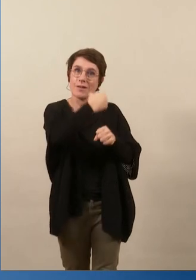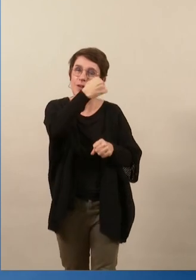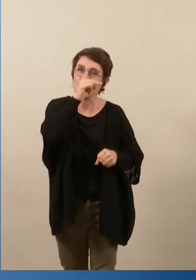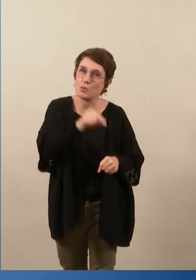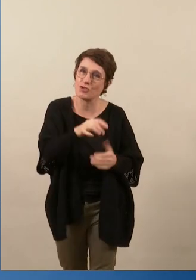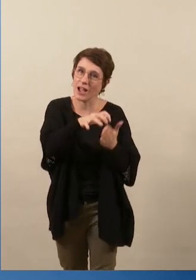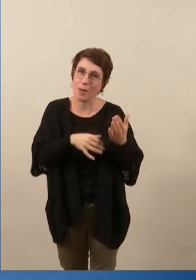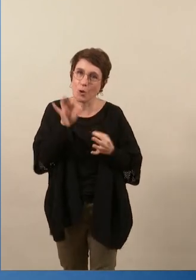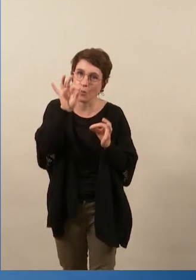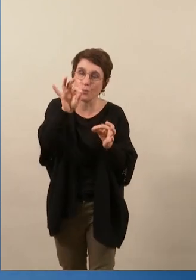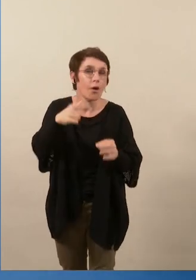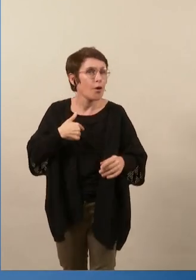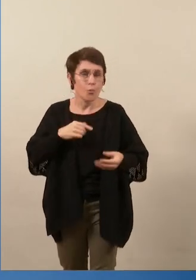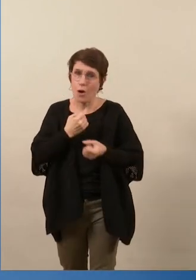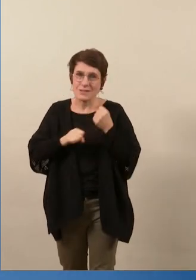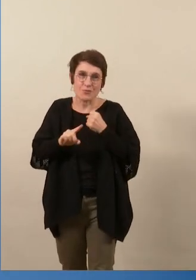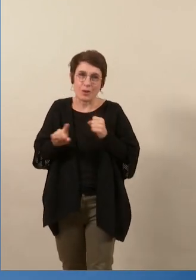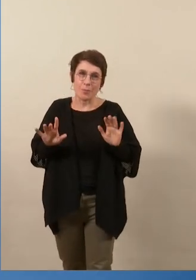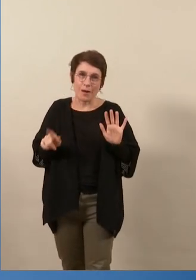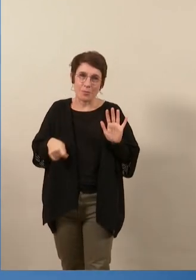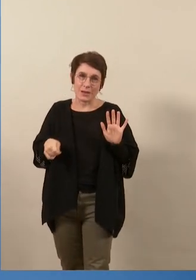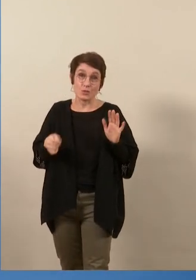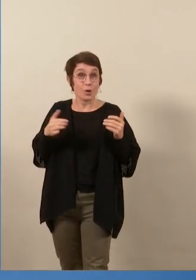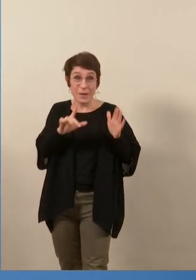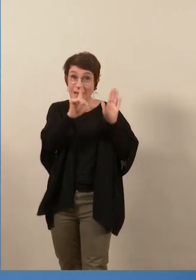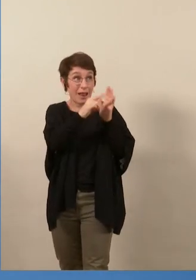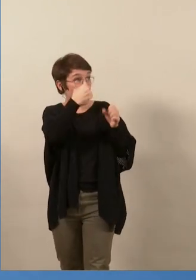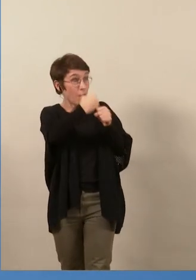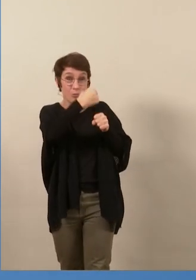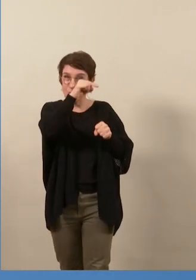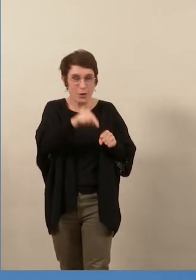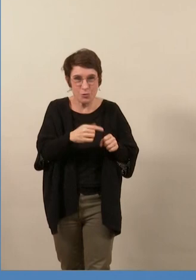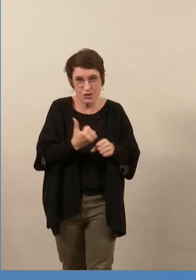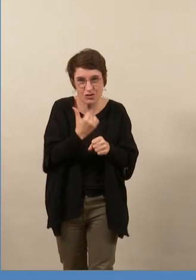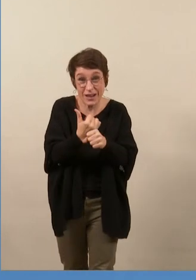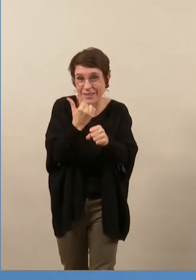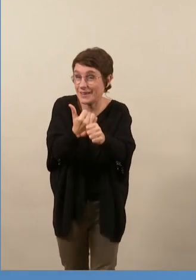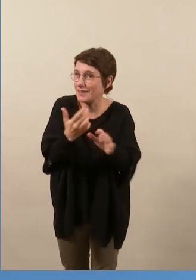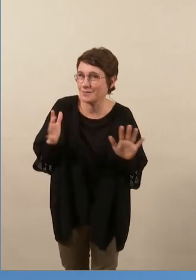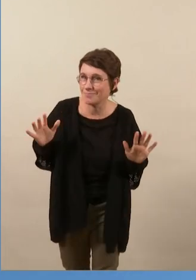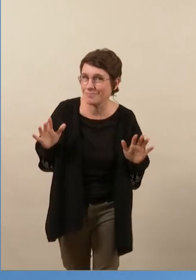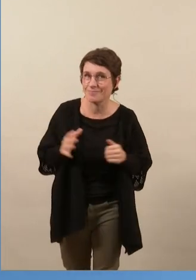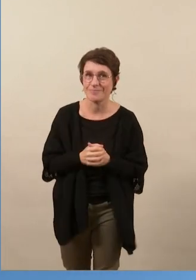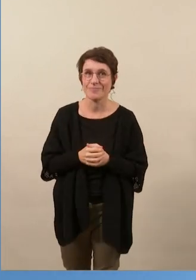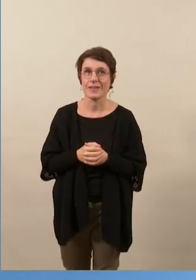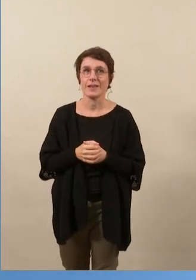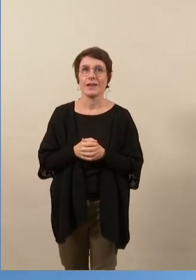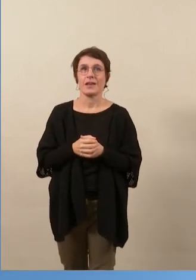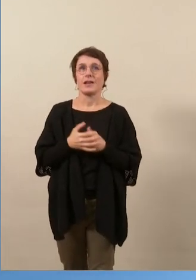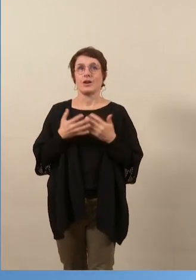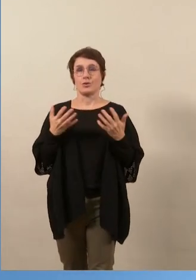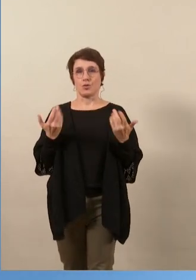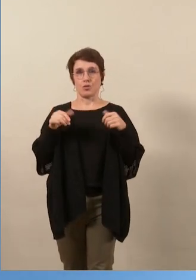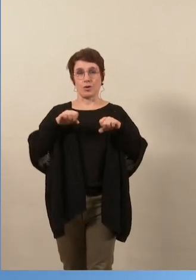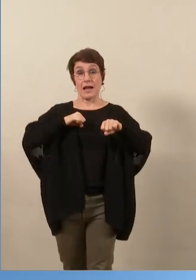présenter ce rapport évidemment mais en même temps on est obligé de le faire euh donc nos actions